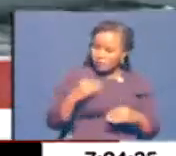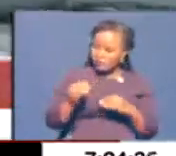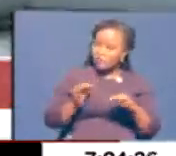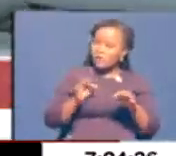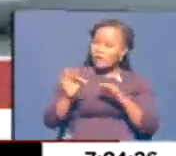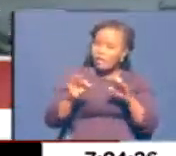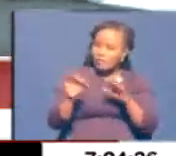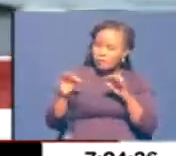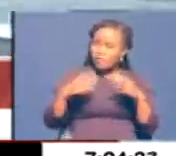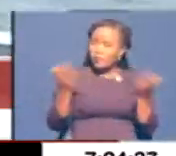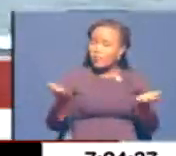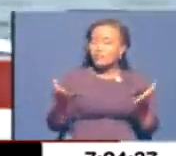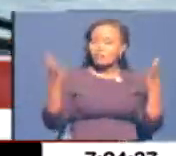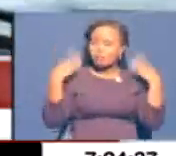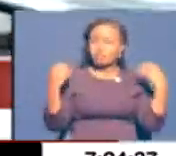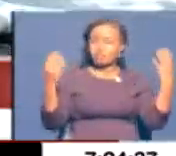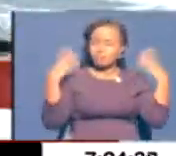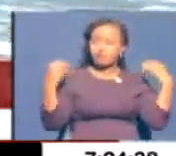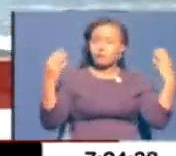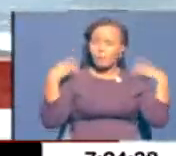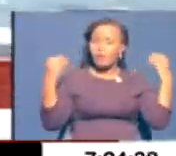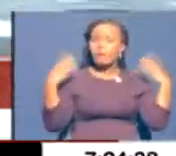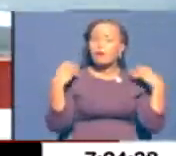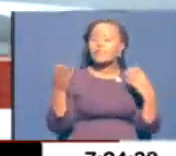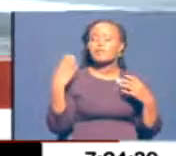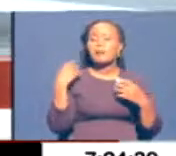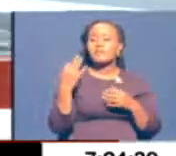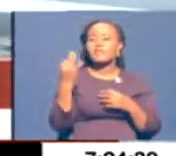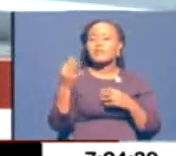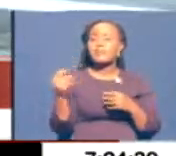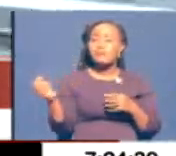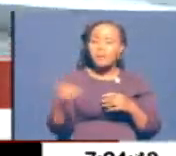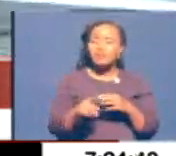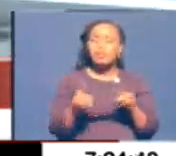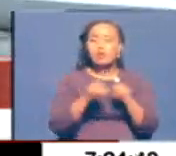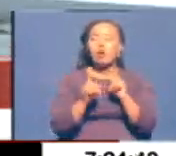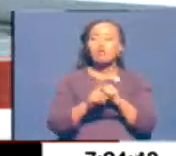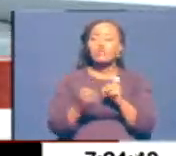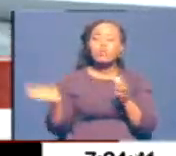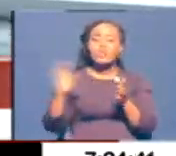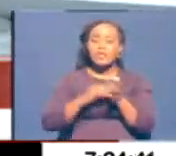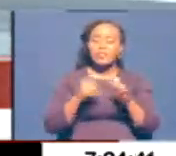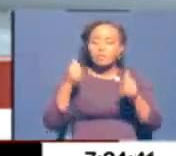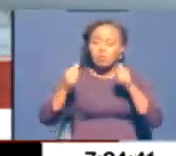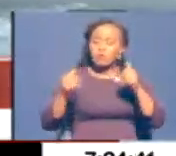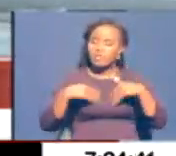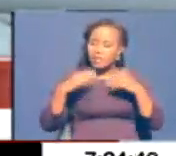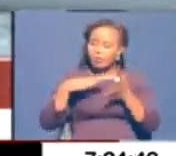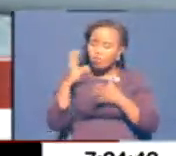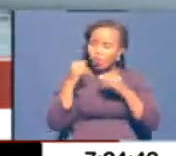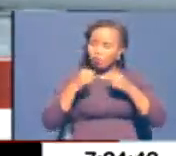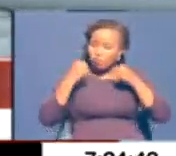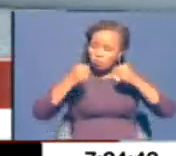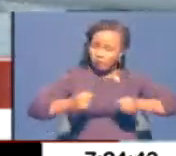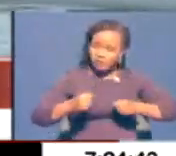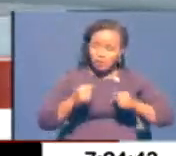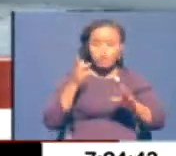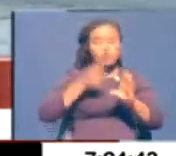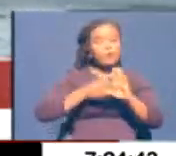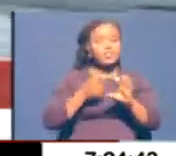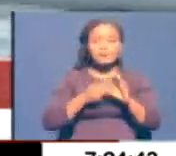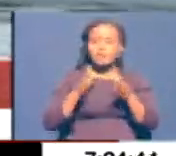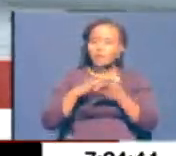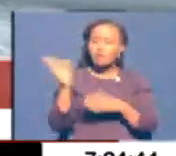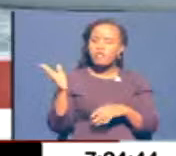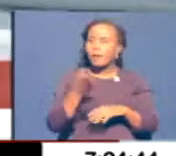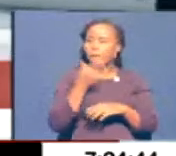yake ya miezi mitatu ya kiufundi huko Ureno na kiongezea yale ya kumpa nguvu huko Mombasa yatachangia mno matokeo yake